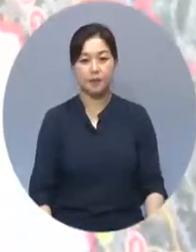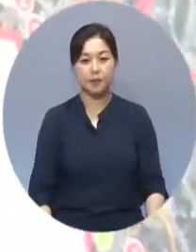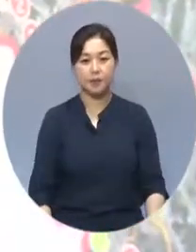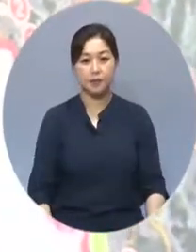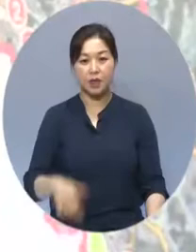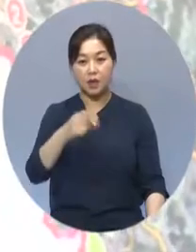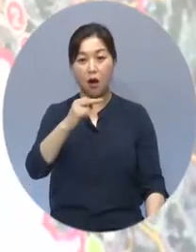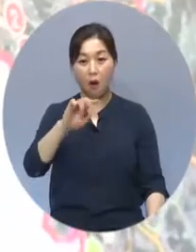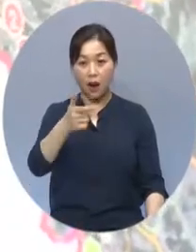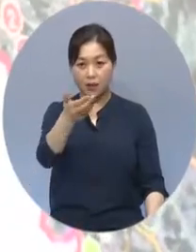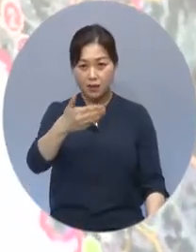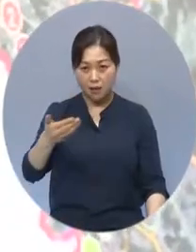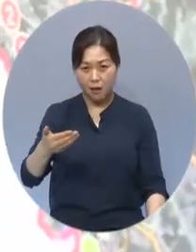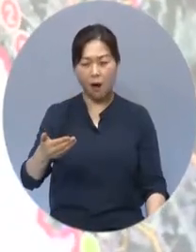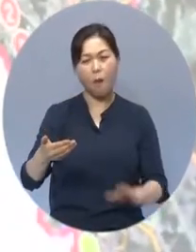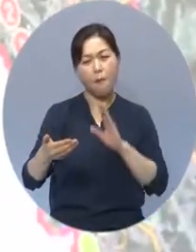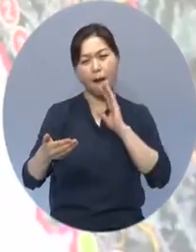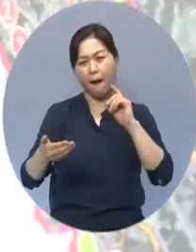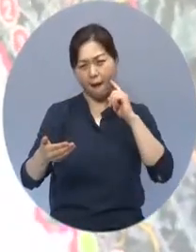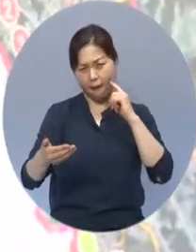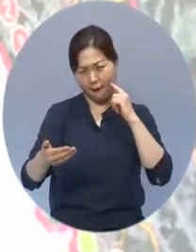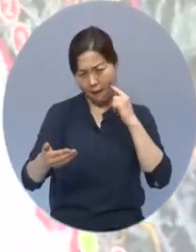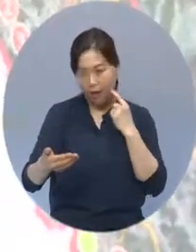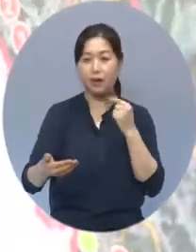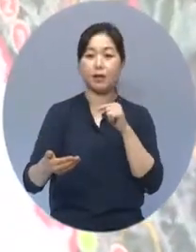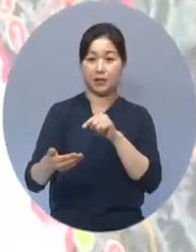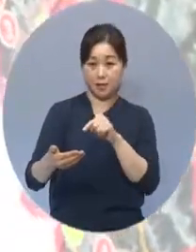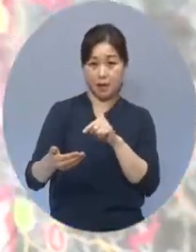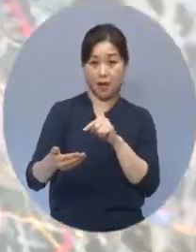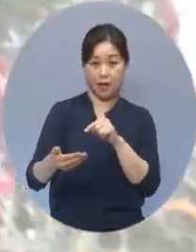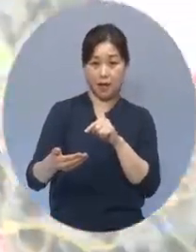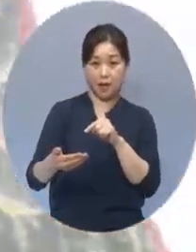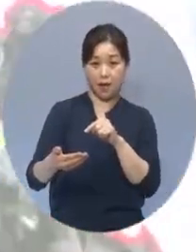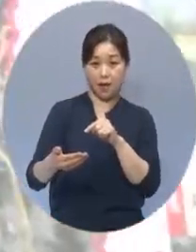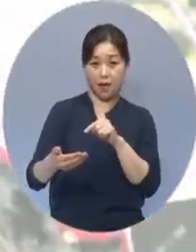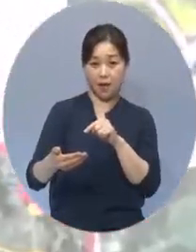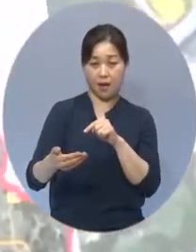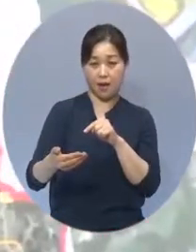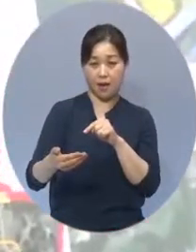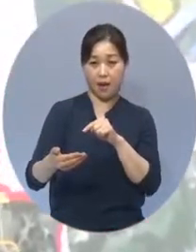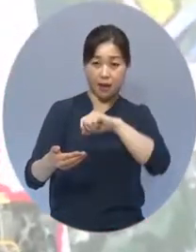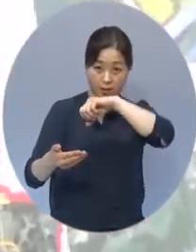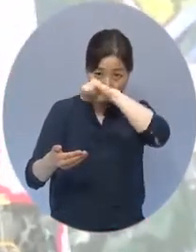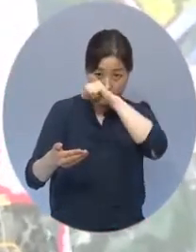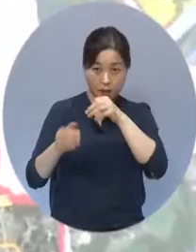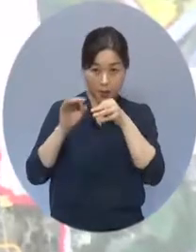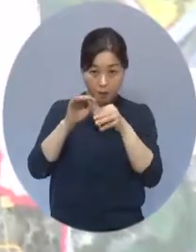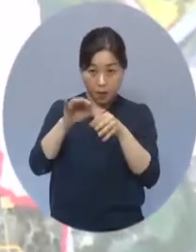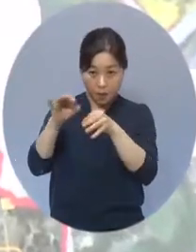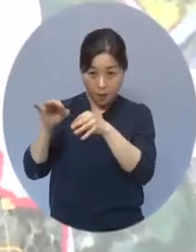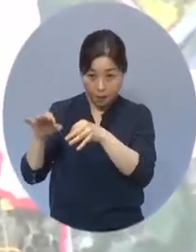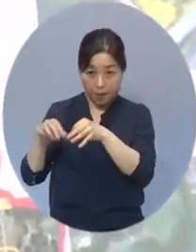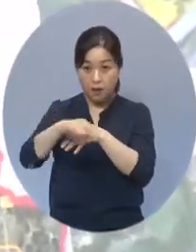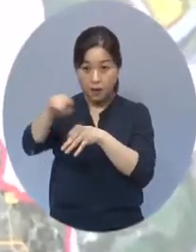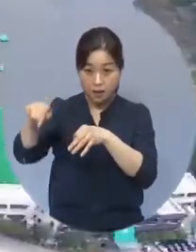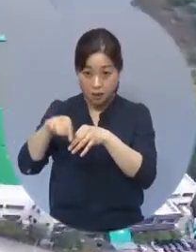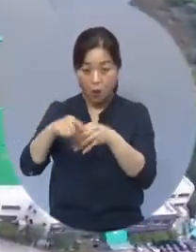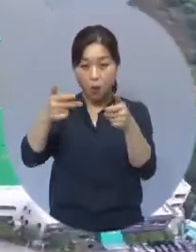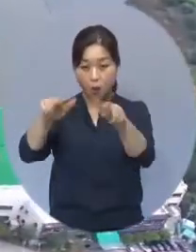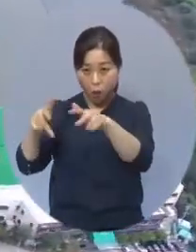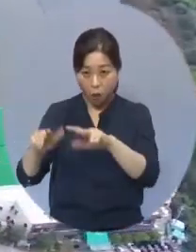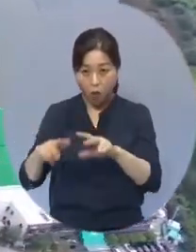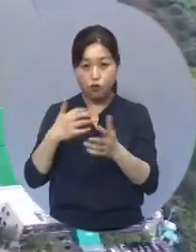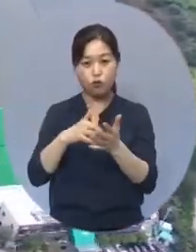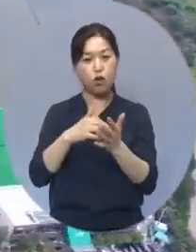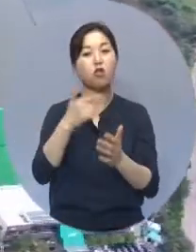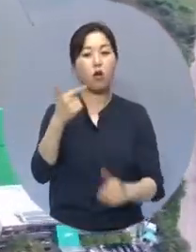경안천의 아름다운 그 정말 자연미 이거에다가 조금씩의 예산을 투입해서 공원을 한 6개 정도를